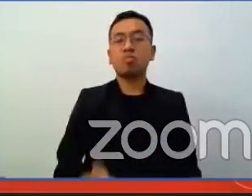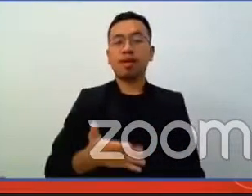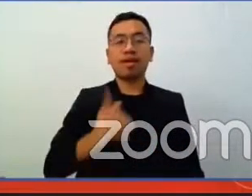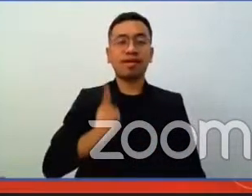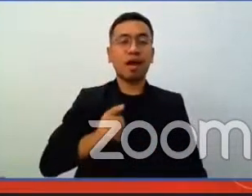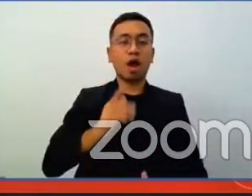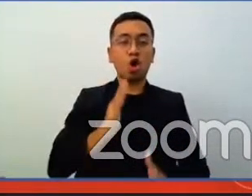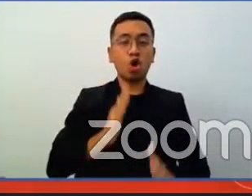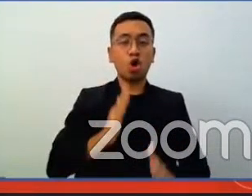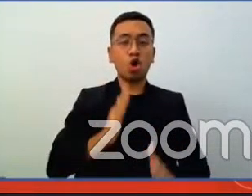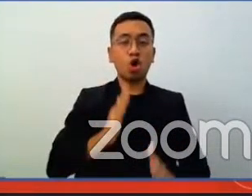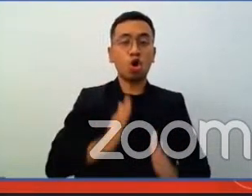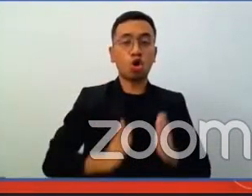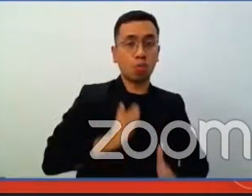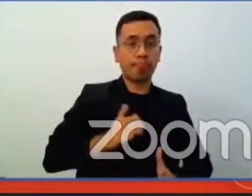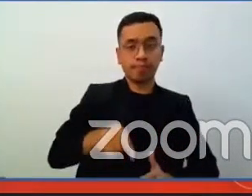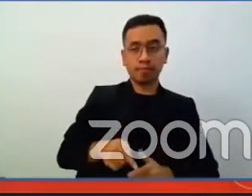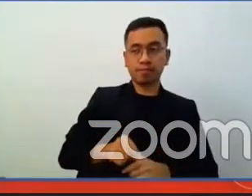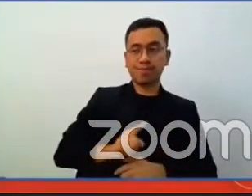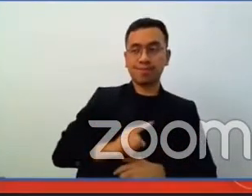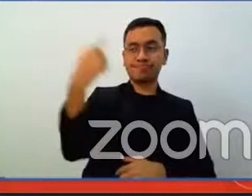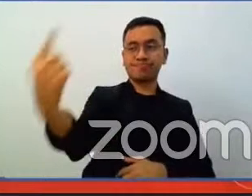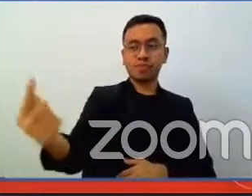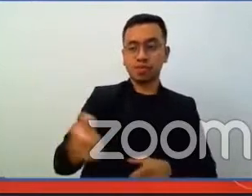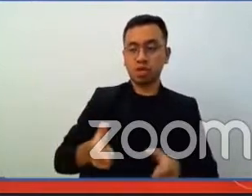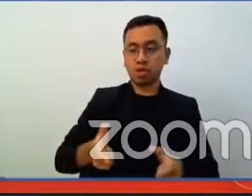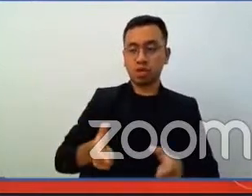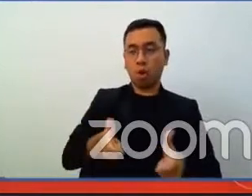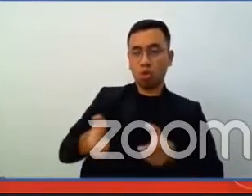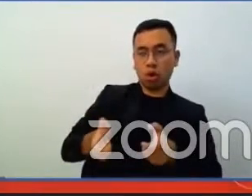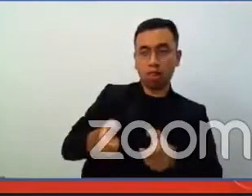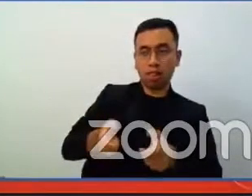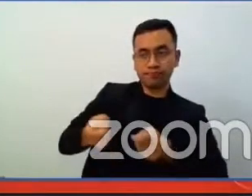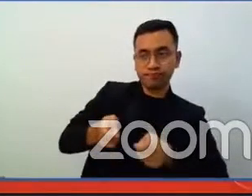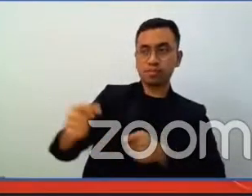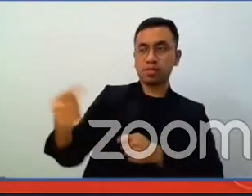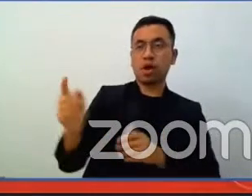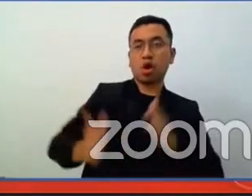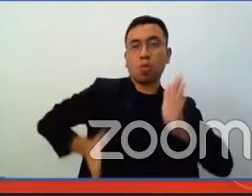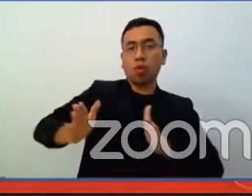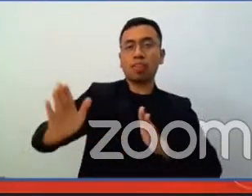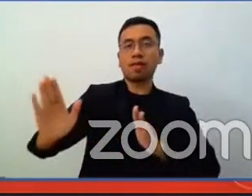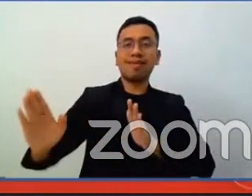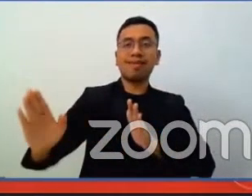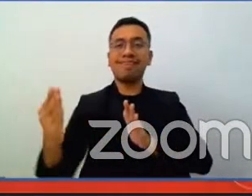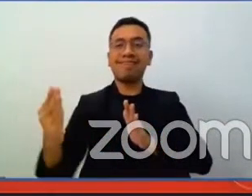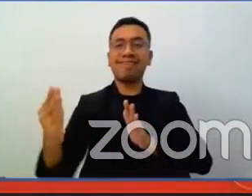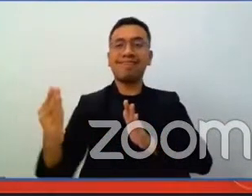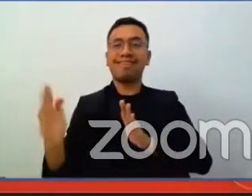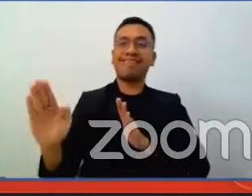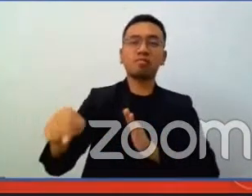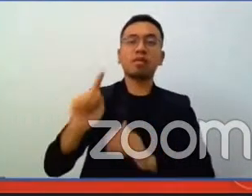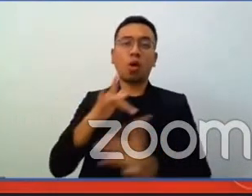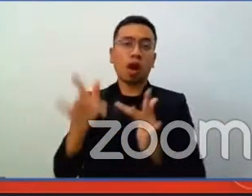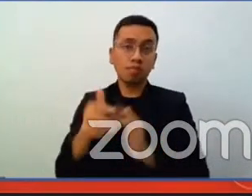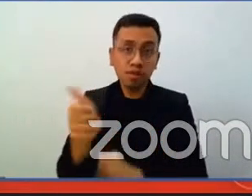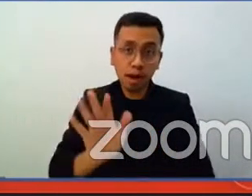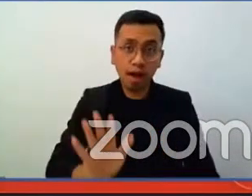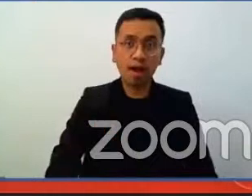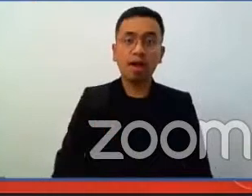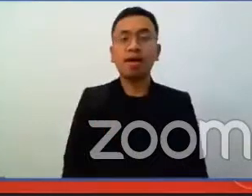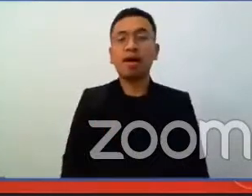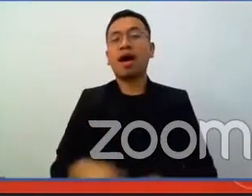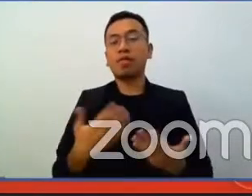benda, robot yang kita kontrol dari jauh secara virtual? Atau mungkinkah kita mengambil data yang real, ya,